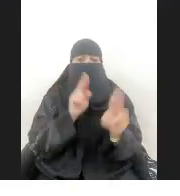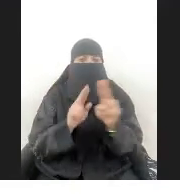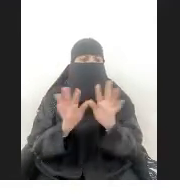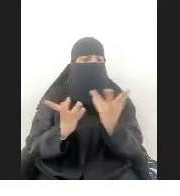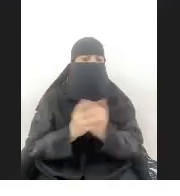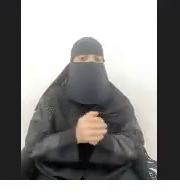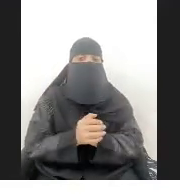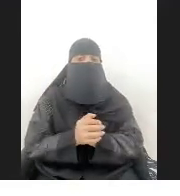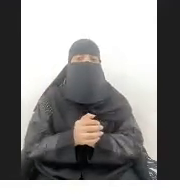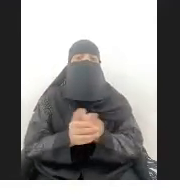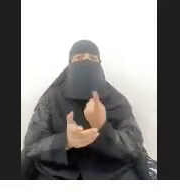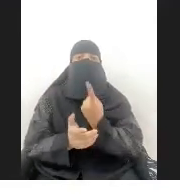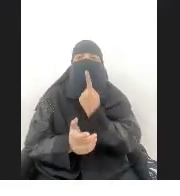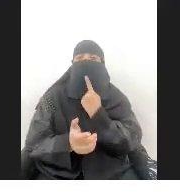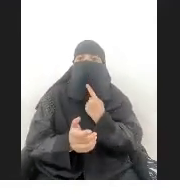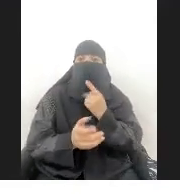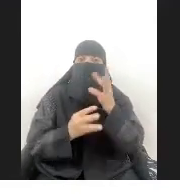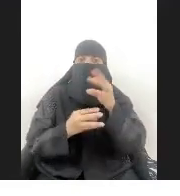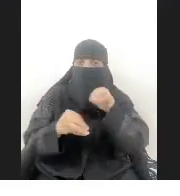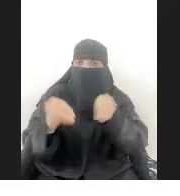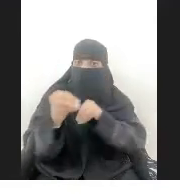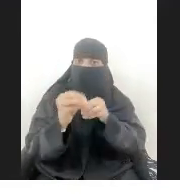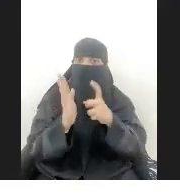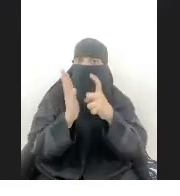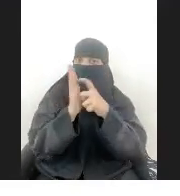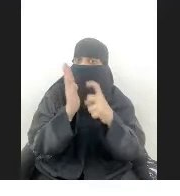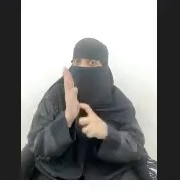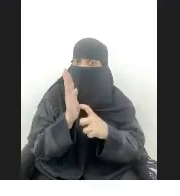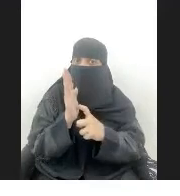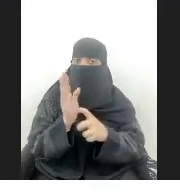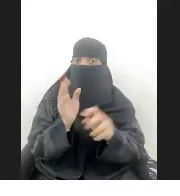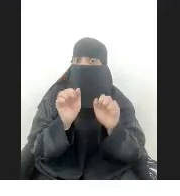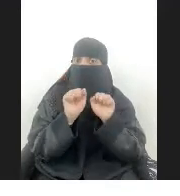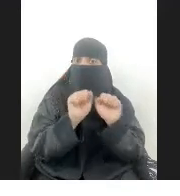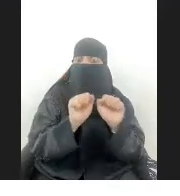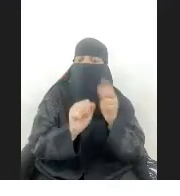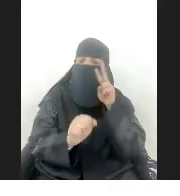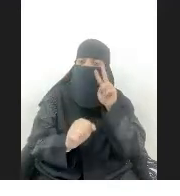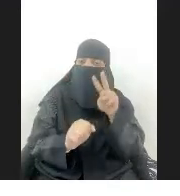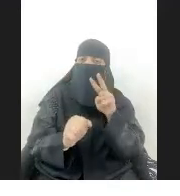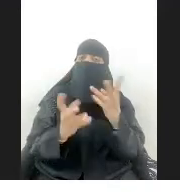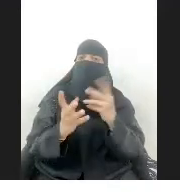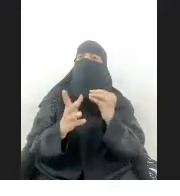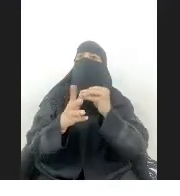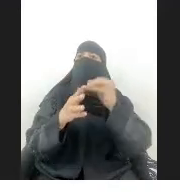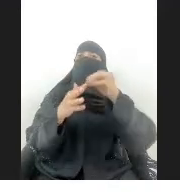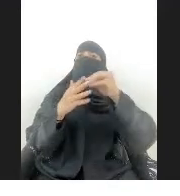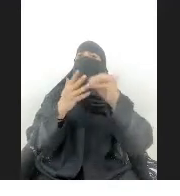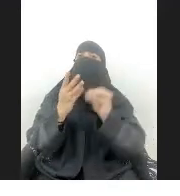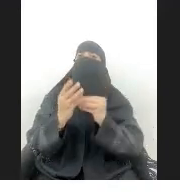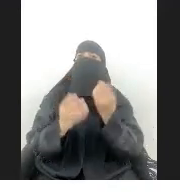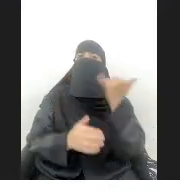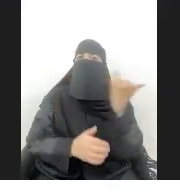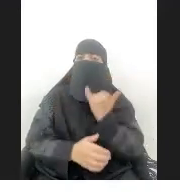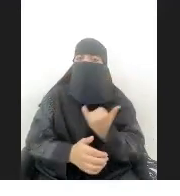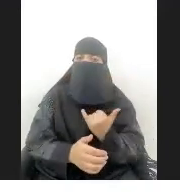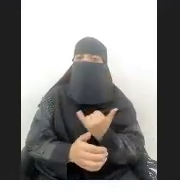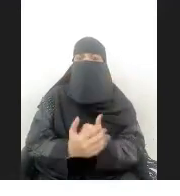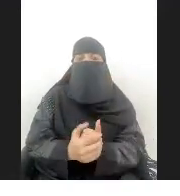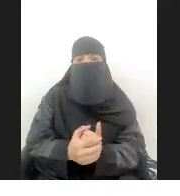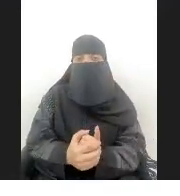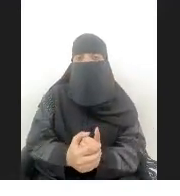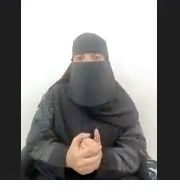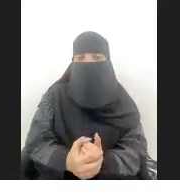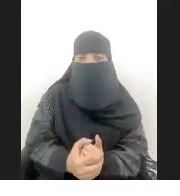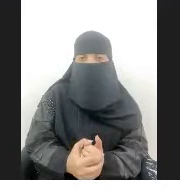إلى تنظيم معين، وبإذن الله حشوف مع بعض إيش هي الإرشادات التي يعنى بها التعليم المصغر عند تصميمه.